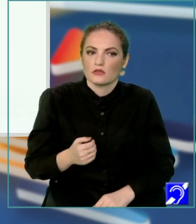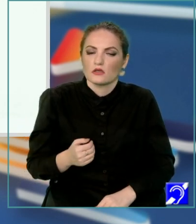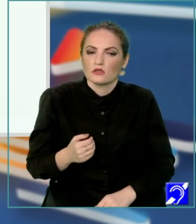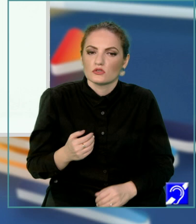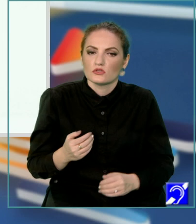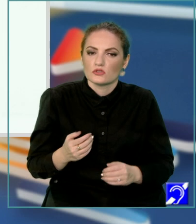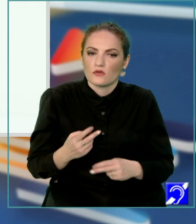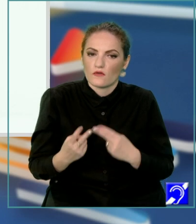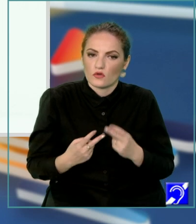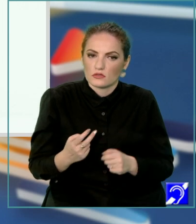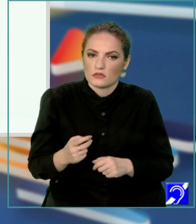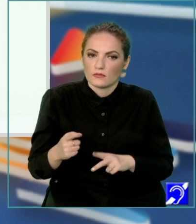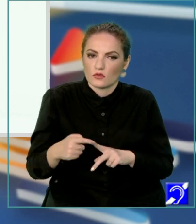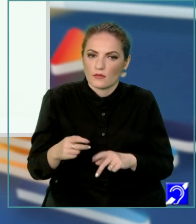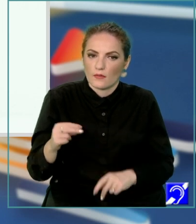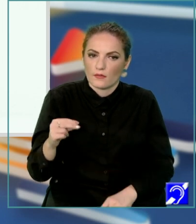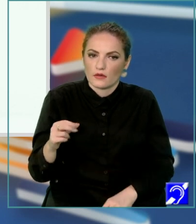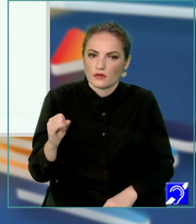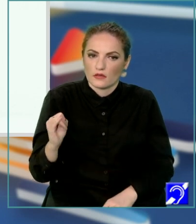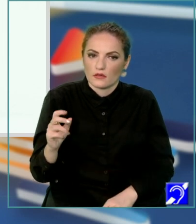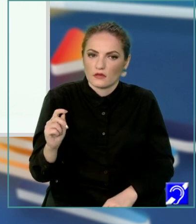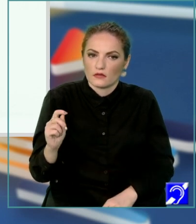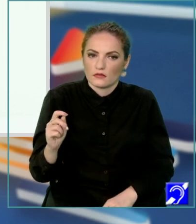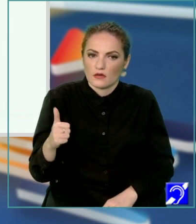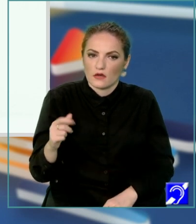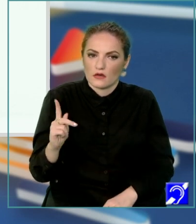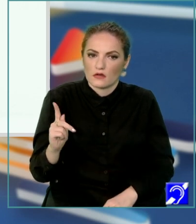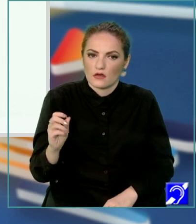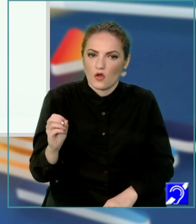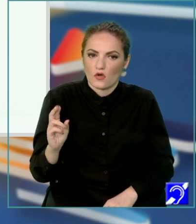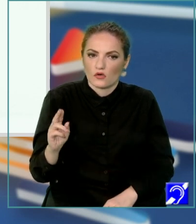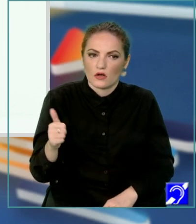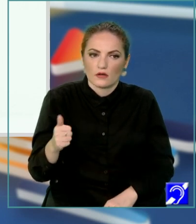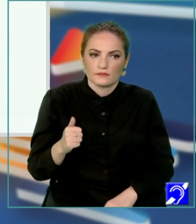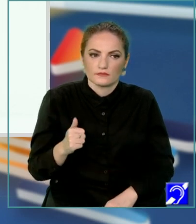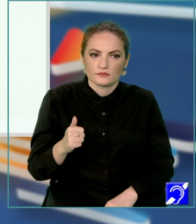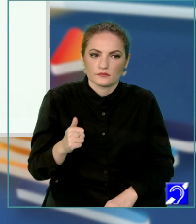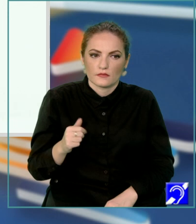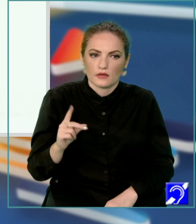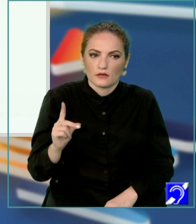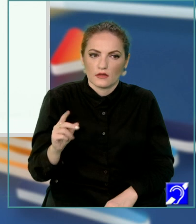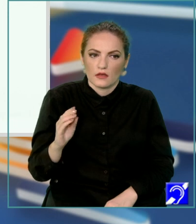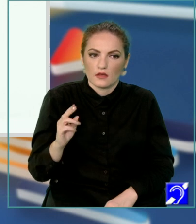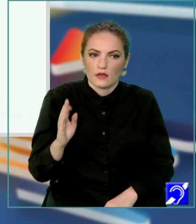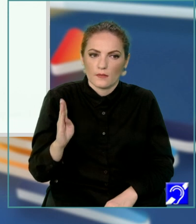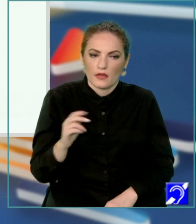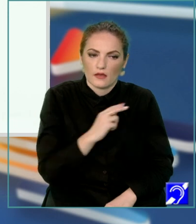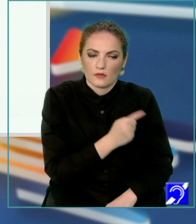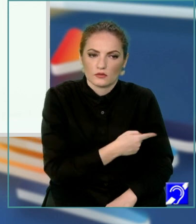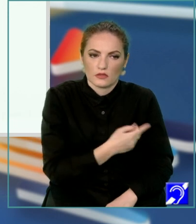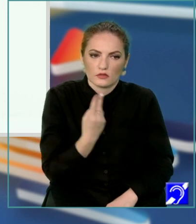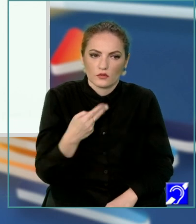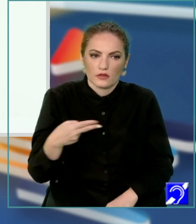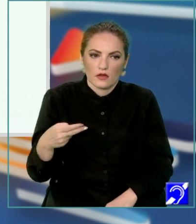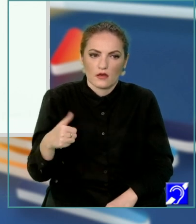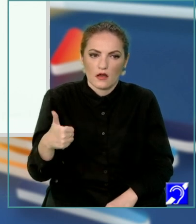lui Pitagora d b pătrat egal cu AB pătrat plus a depășit Tot prin